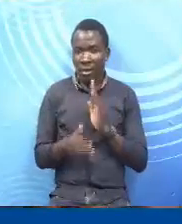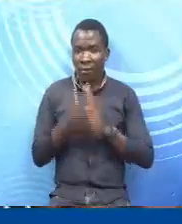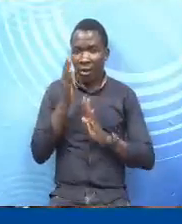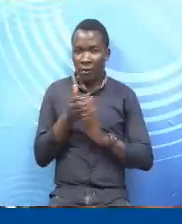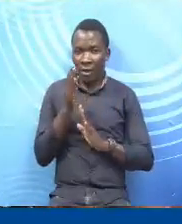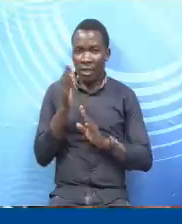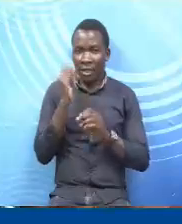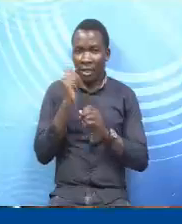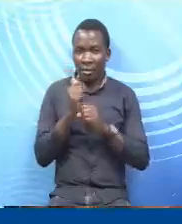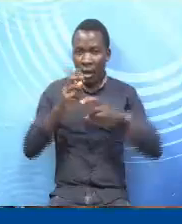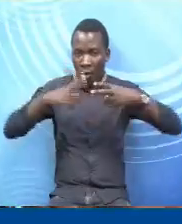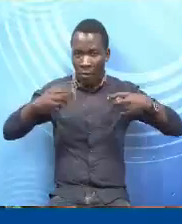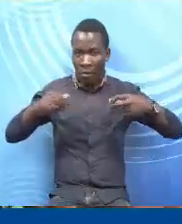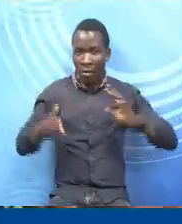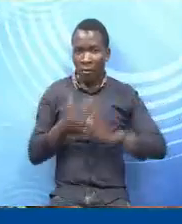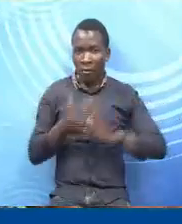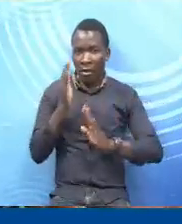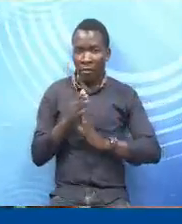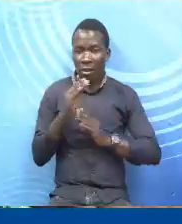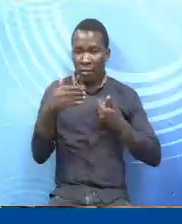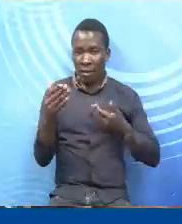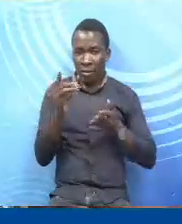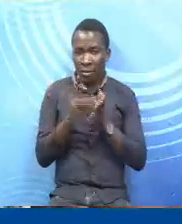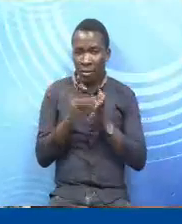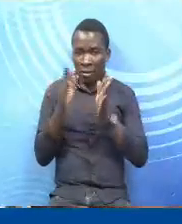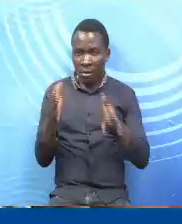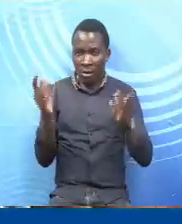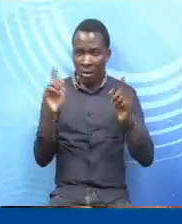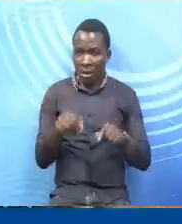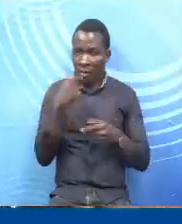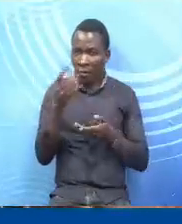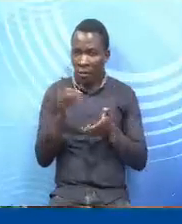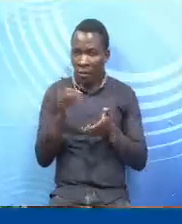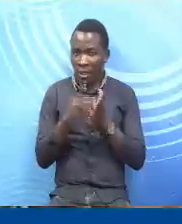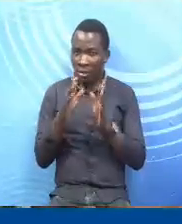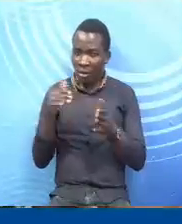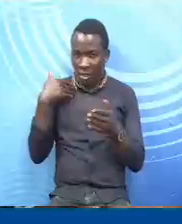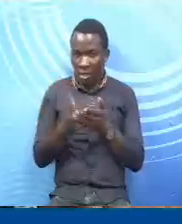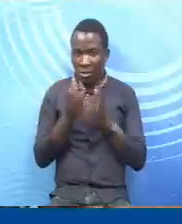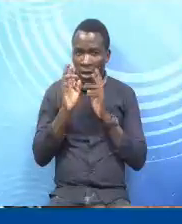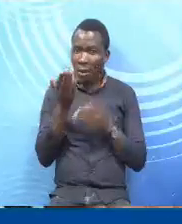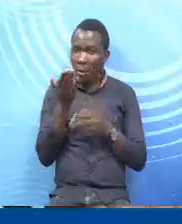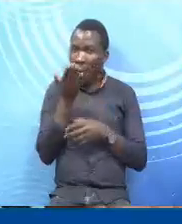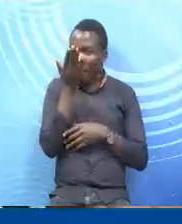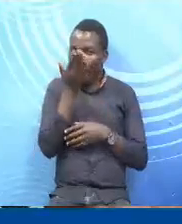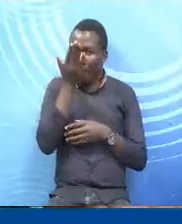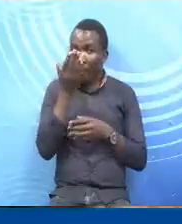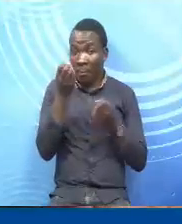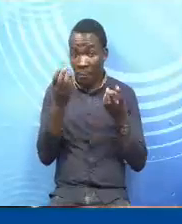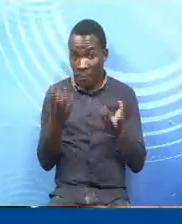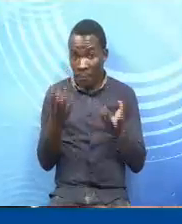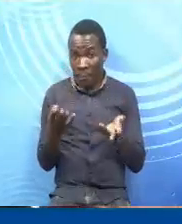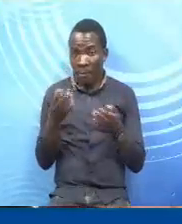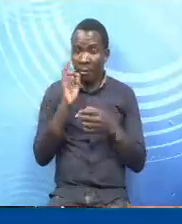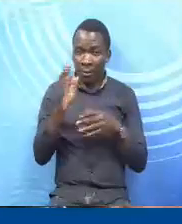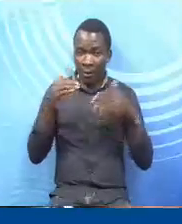akora consultation iri direct na docteur atahageze amubwira ati docteur ngezeyo nsanze afite umuriro ungana gutya nsanze